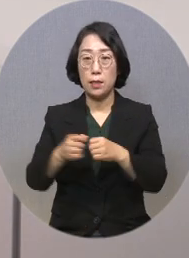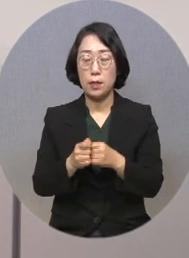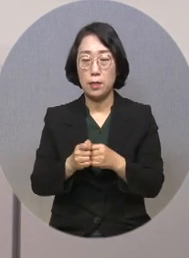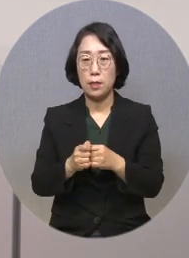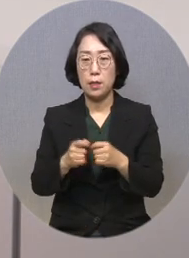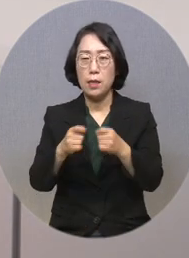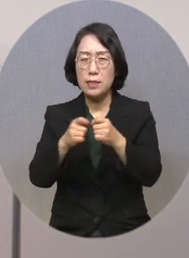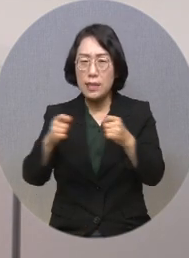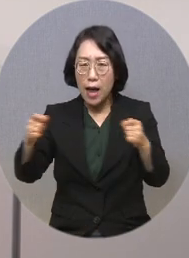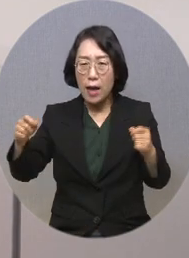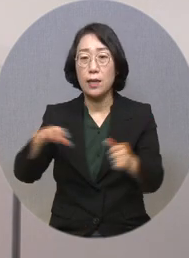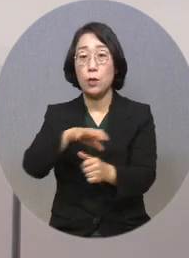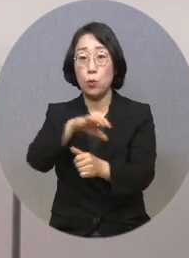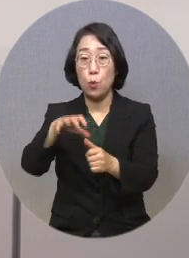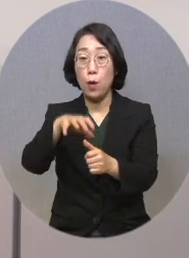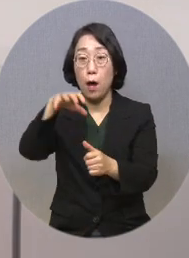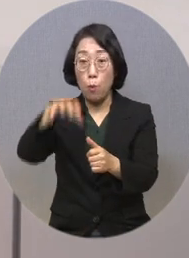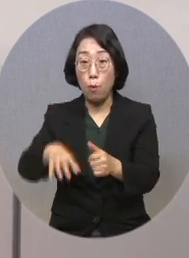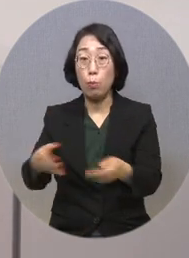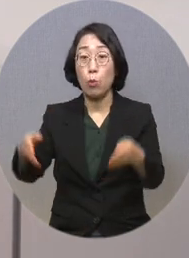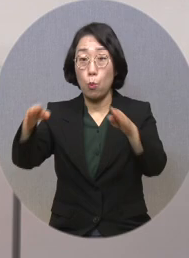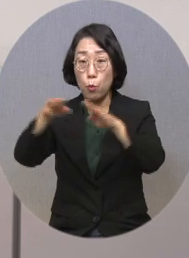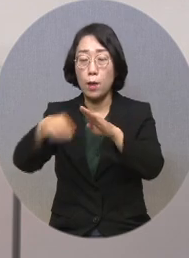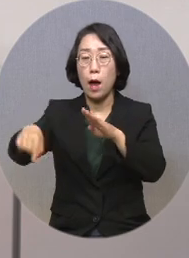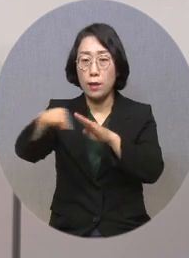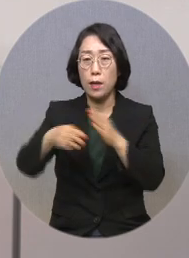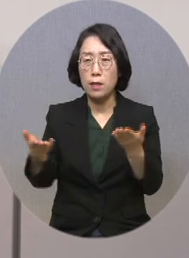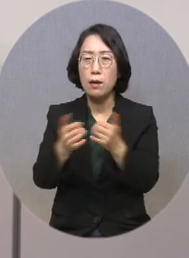장기 요양요원도 마찬가지입니다.